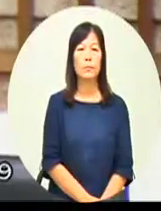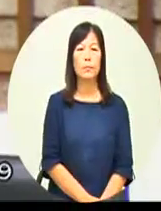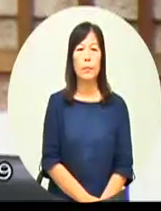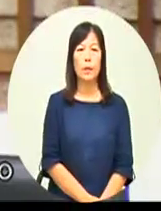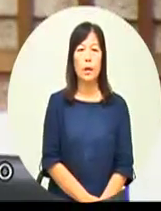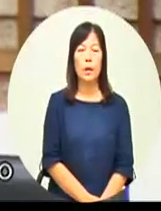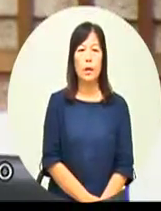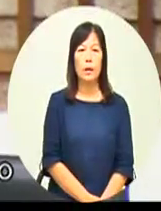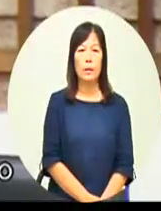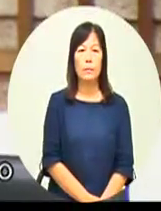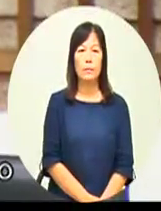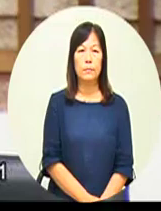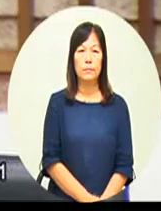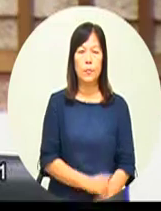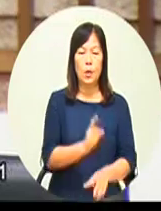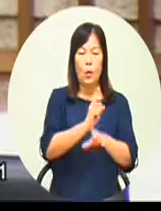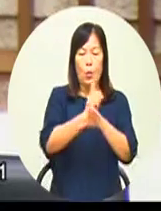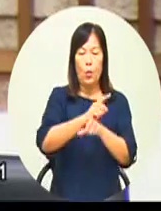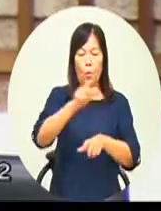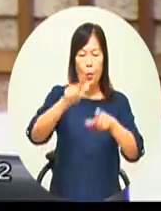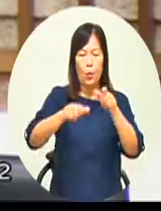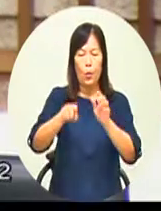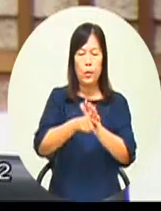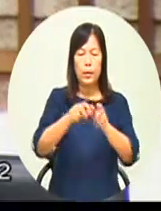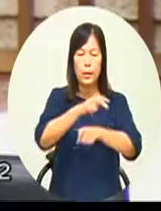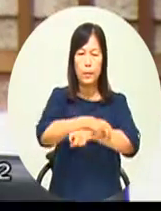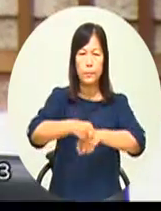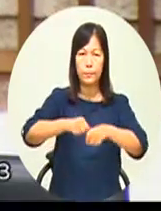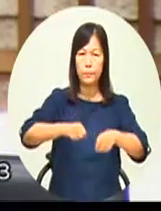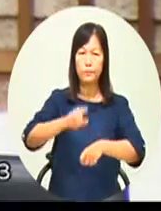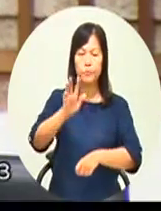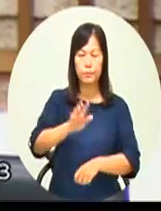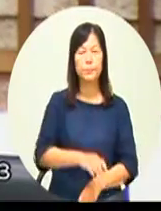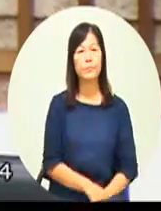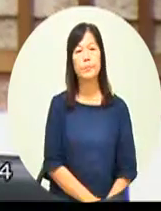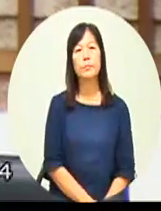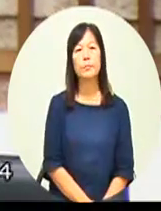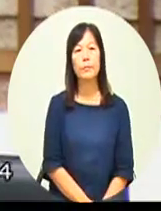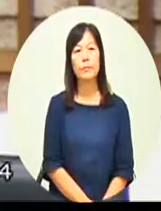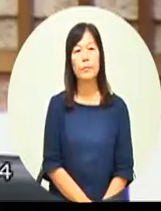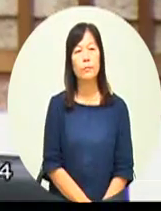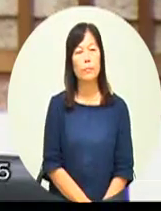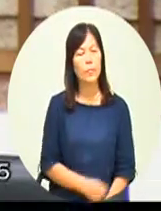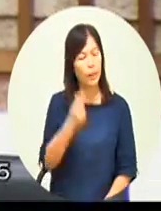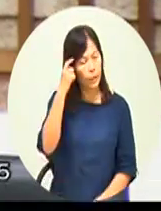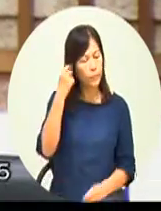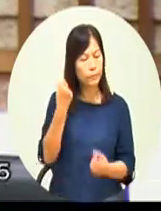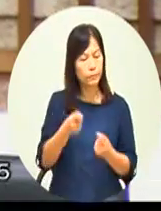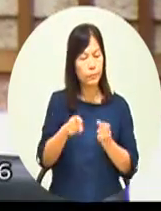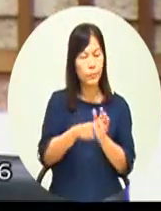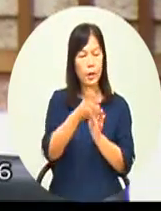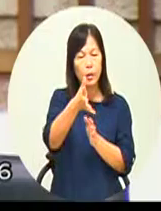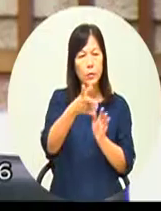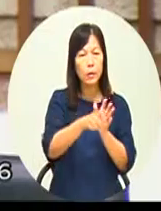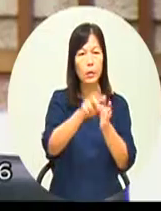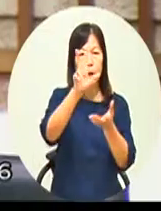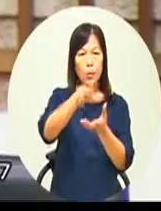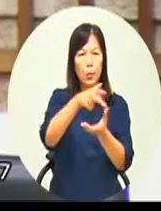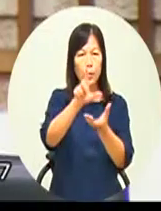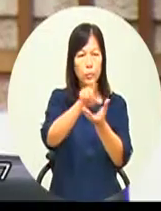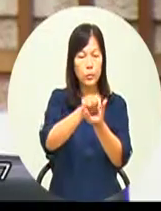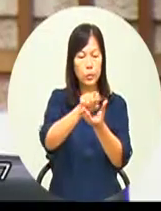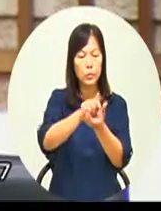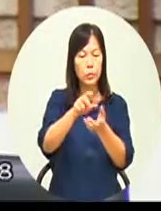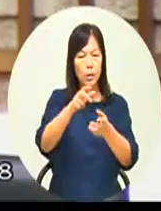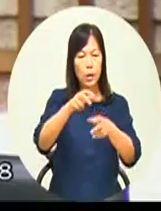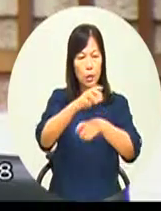计程弹性运输的一个计划。那在这里请问局长，在燕巢的试办的